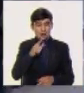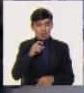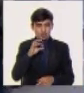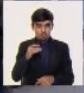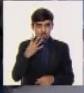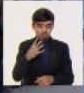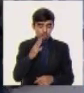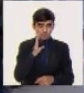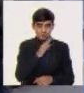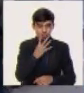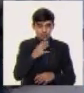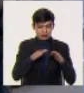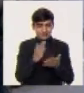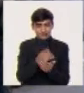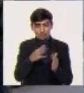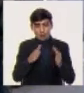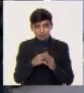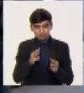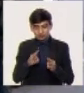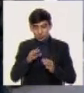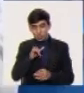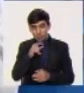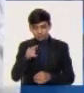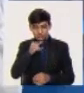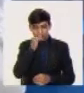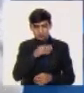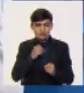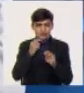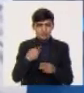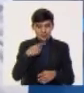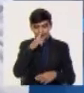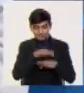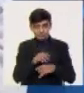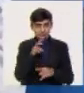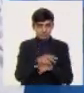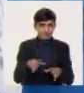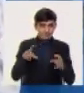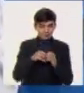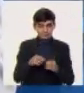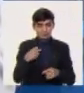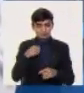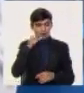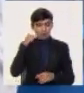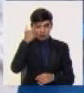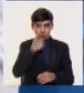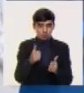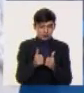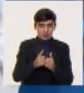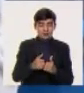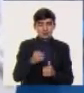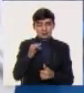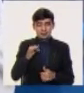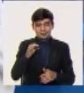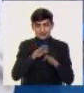говорить что прогреть ее дом углем невозможно окучники border b1 all порван гузку в прошлом году у соседей дети